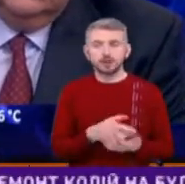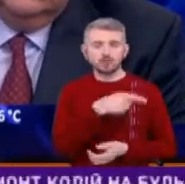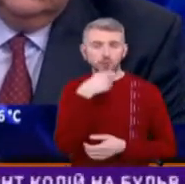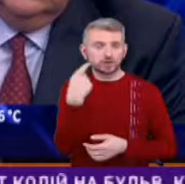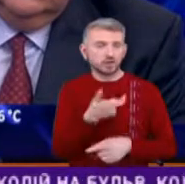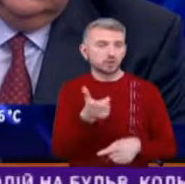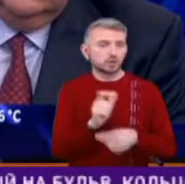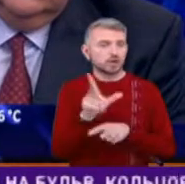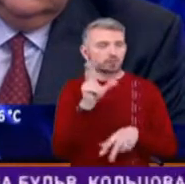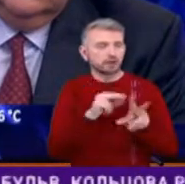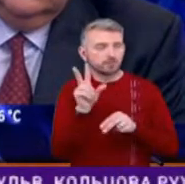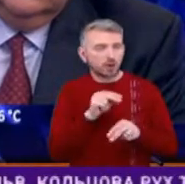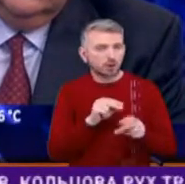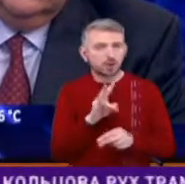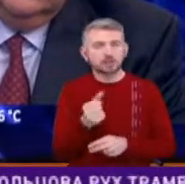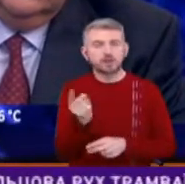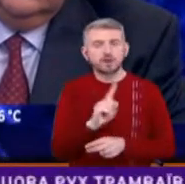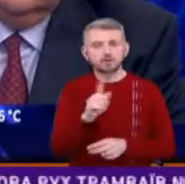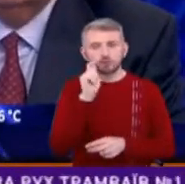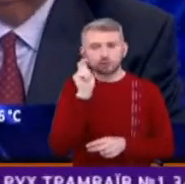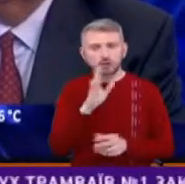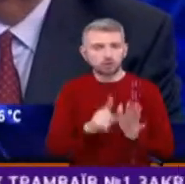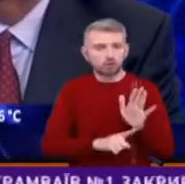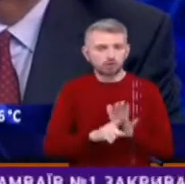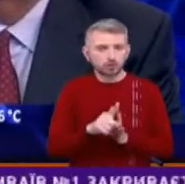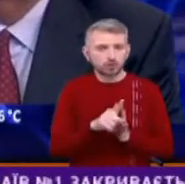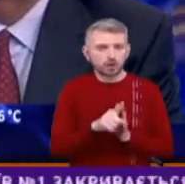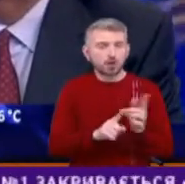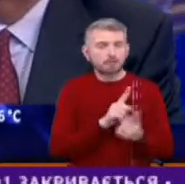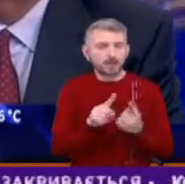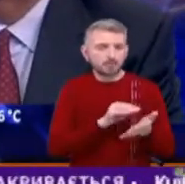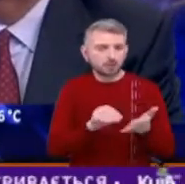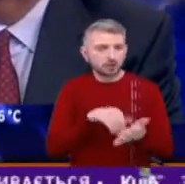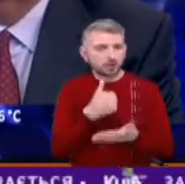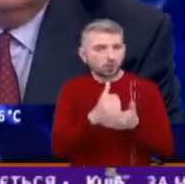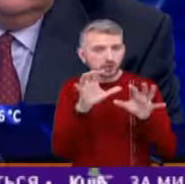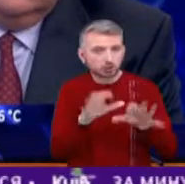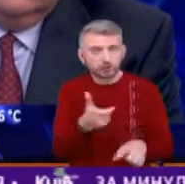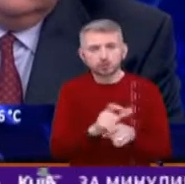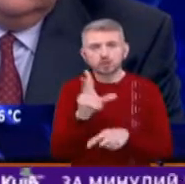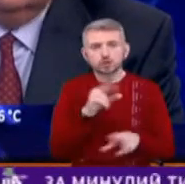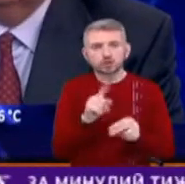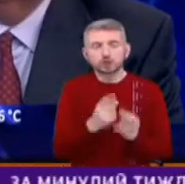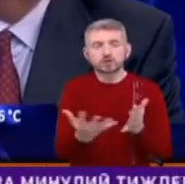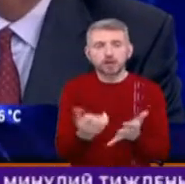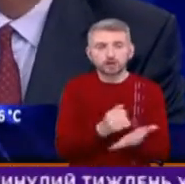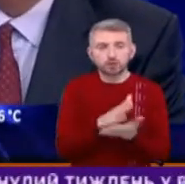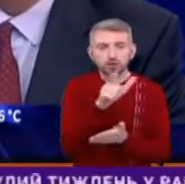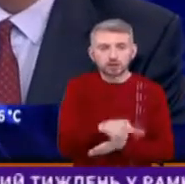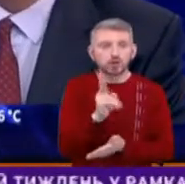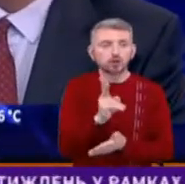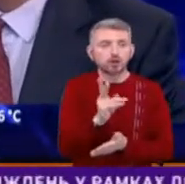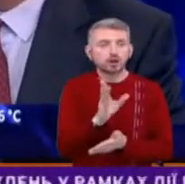Росії дуже сподівається на те, що в Україні почнуть переписувати Конституцію. Бо дуже сподіваються, що знайдуться політики, які будуть говорити, що